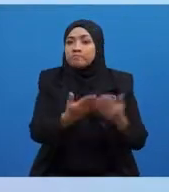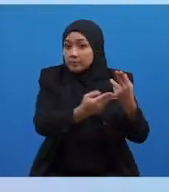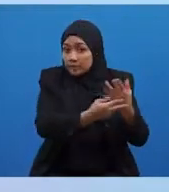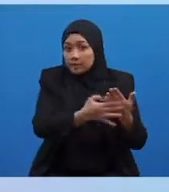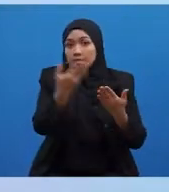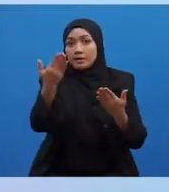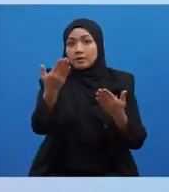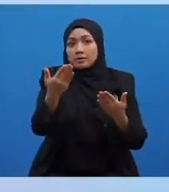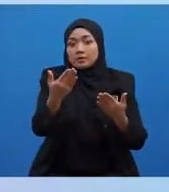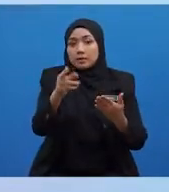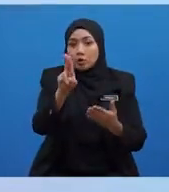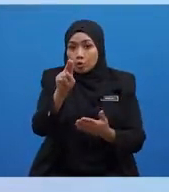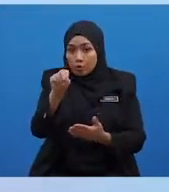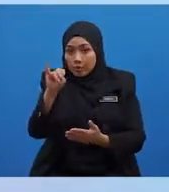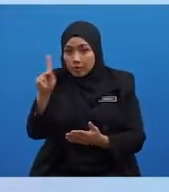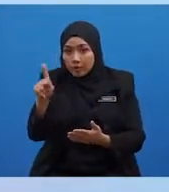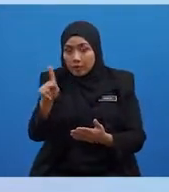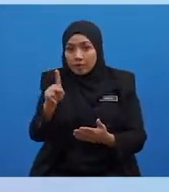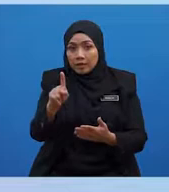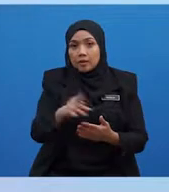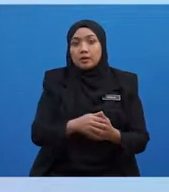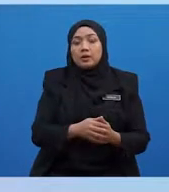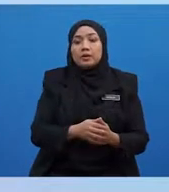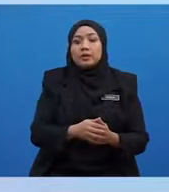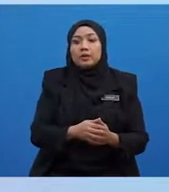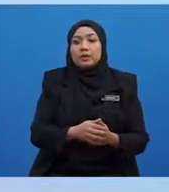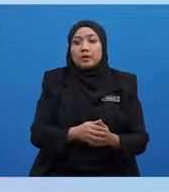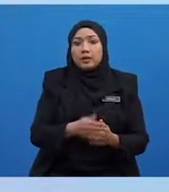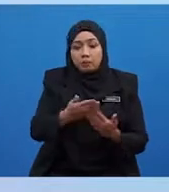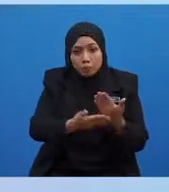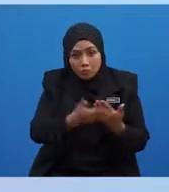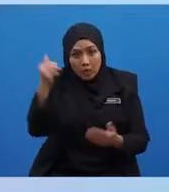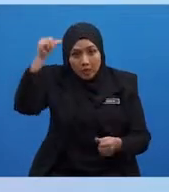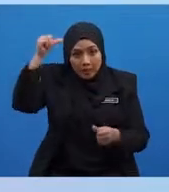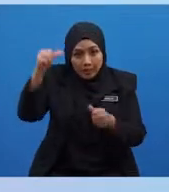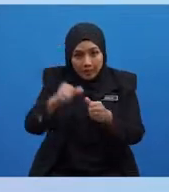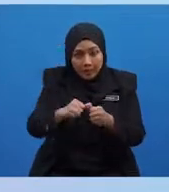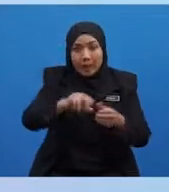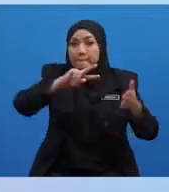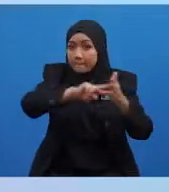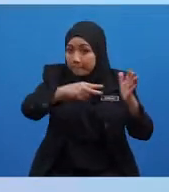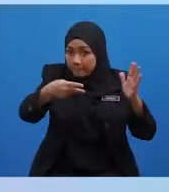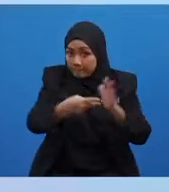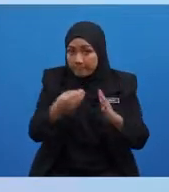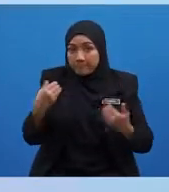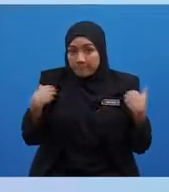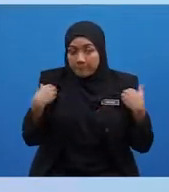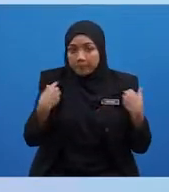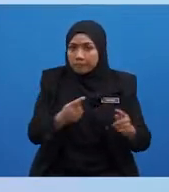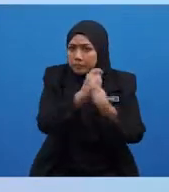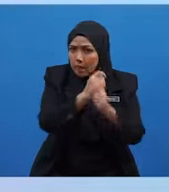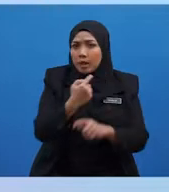ringkas, unik, asli, mudah diingati, bermakna, bertahan